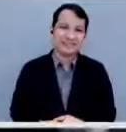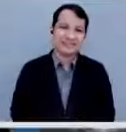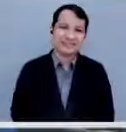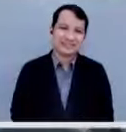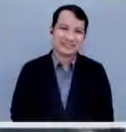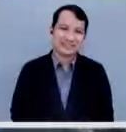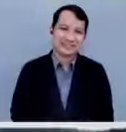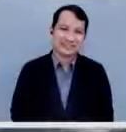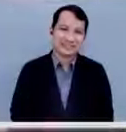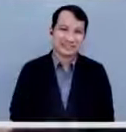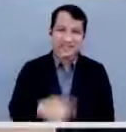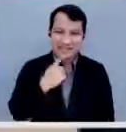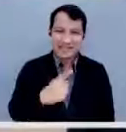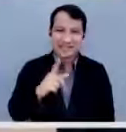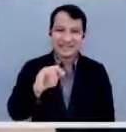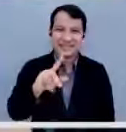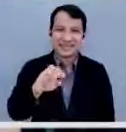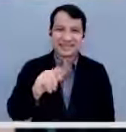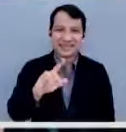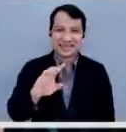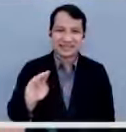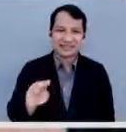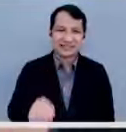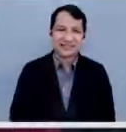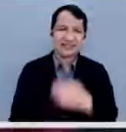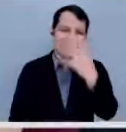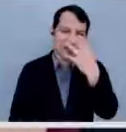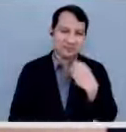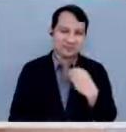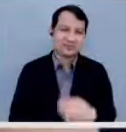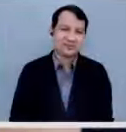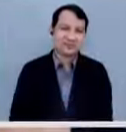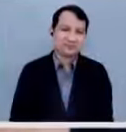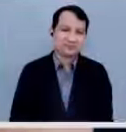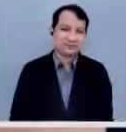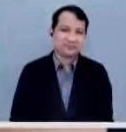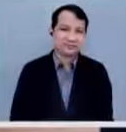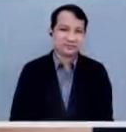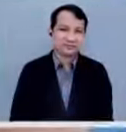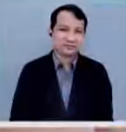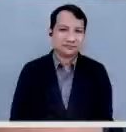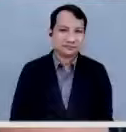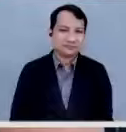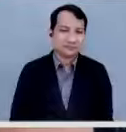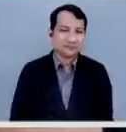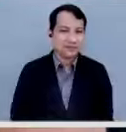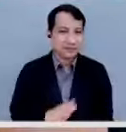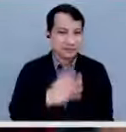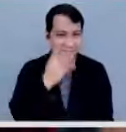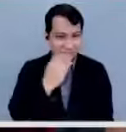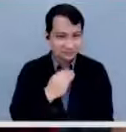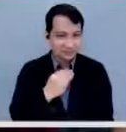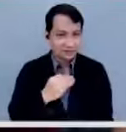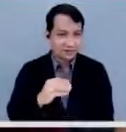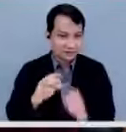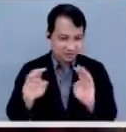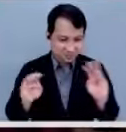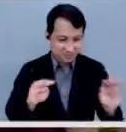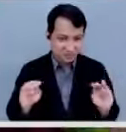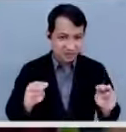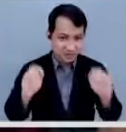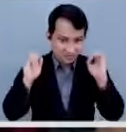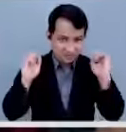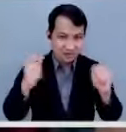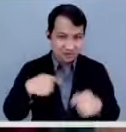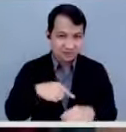Okay. Para Teletubbies. Antok. Antok. Bakit antok? Siyempre, pag naantok ka, kailangan gumalaw ka. Sa trabaho namin,